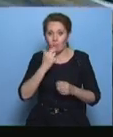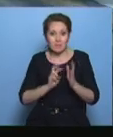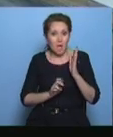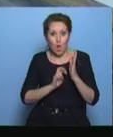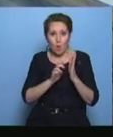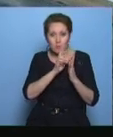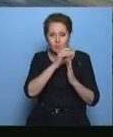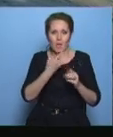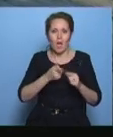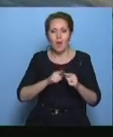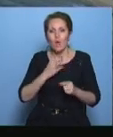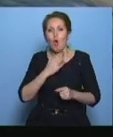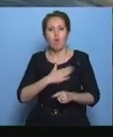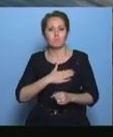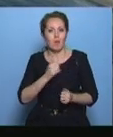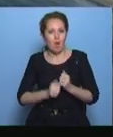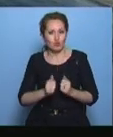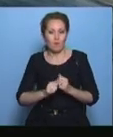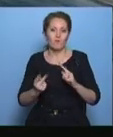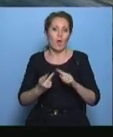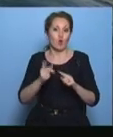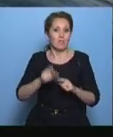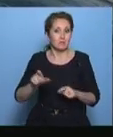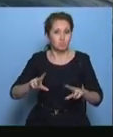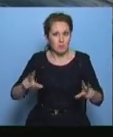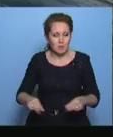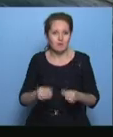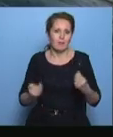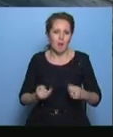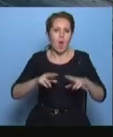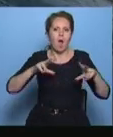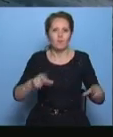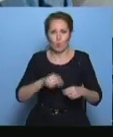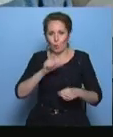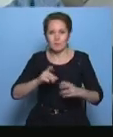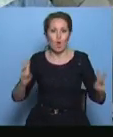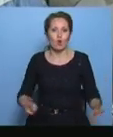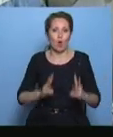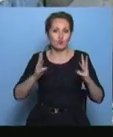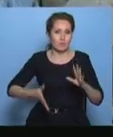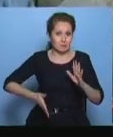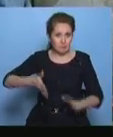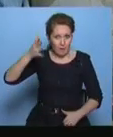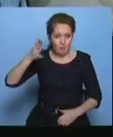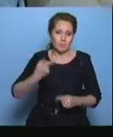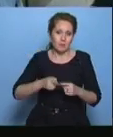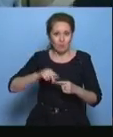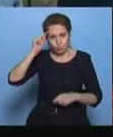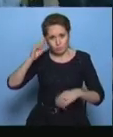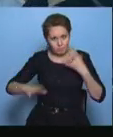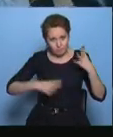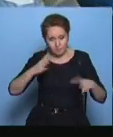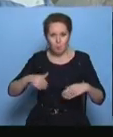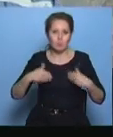кстати, хобби каждого второго спасателя. Или эвакуацию людей из горящего здания. На этот раз принять участие в учебном процессе предложили и